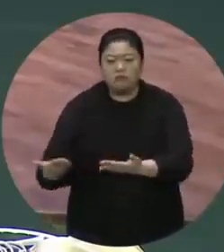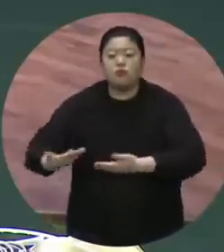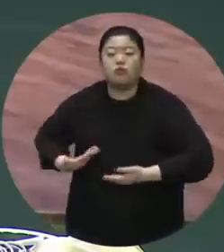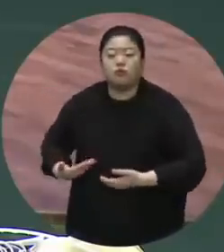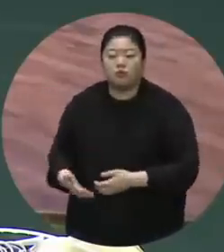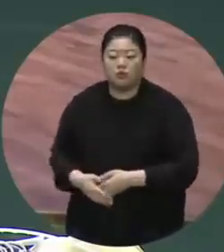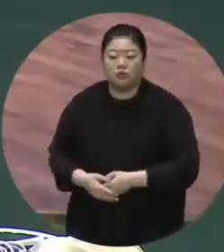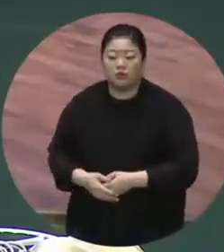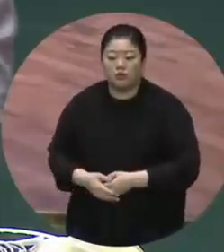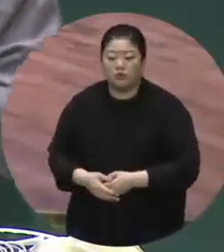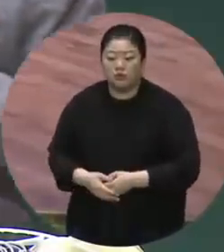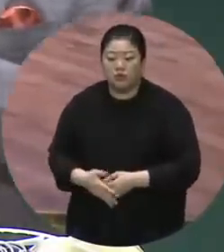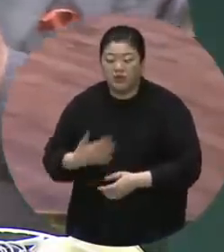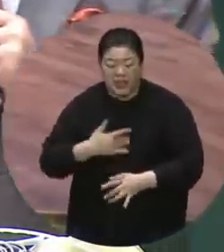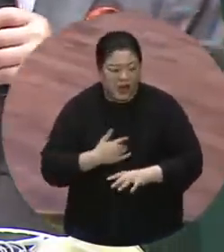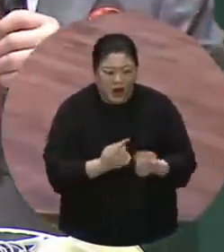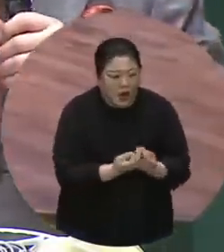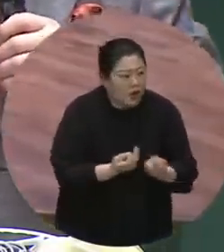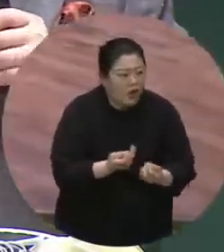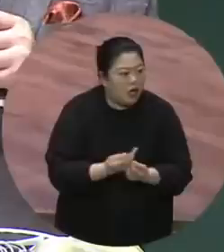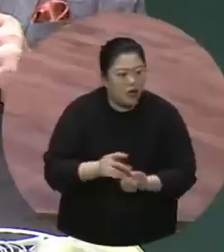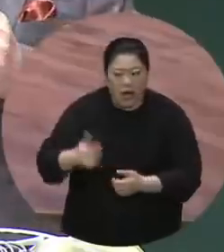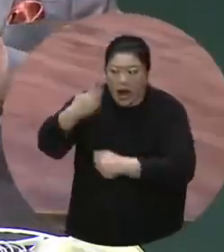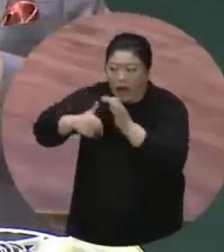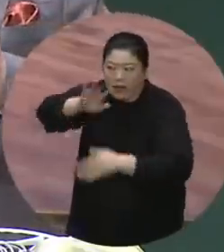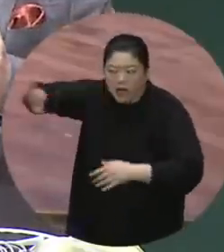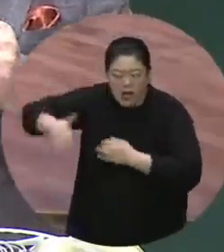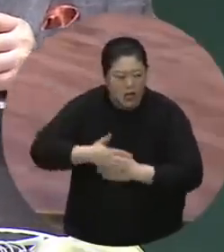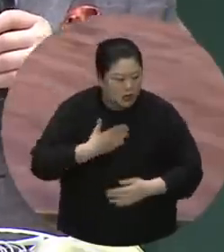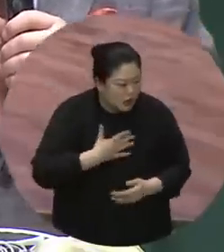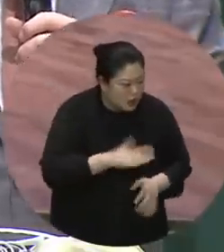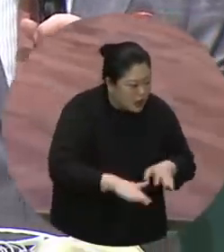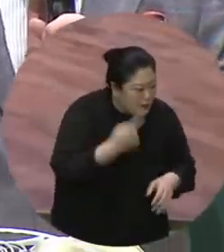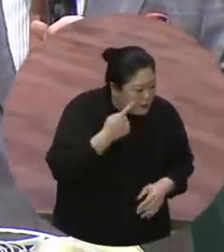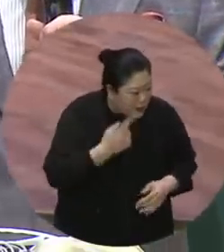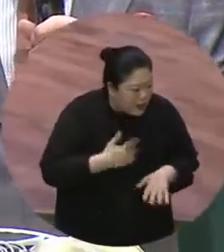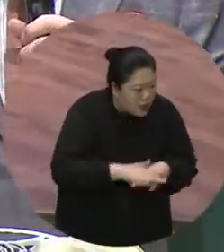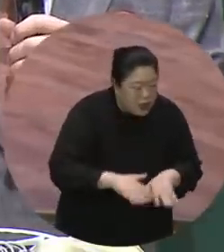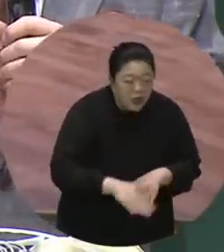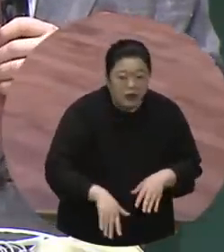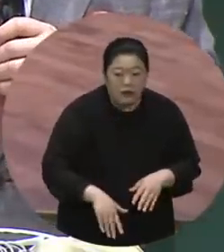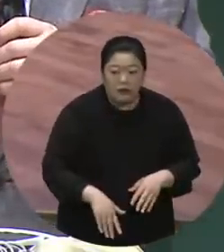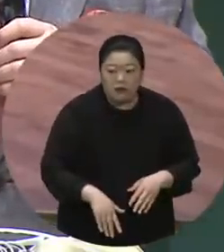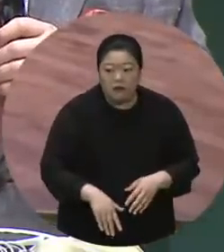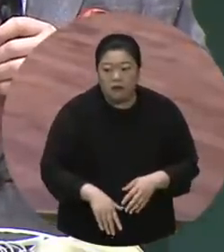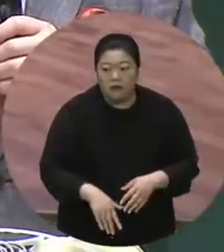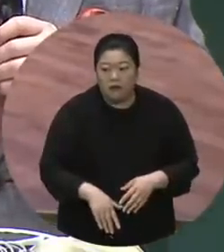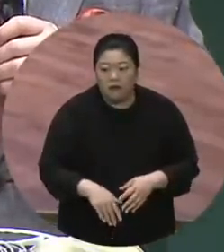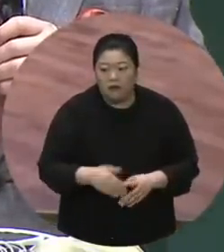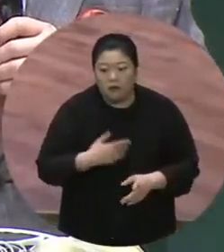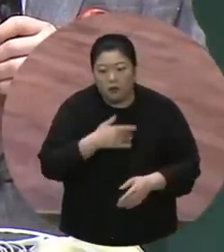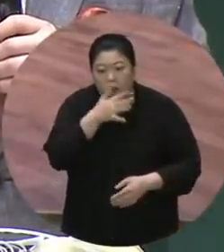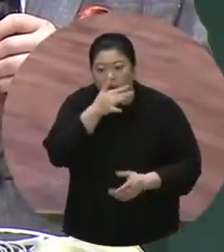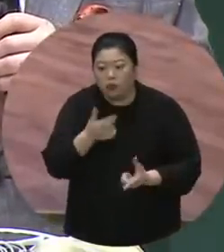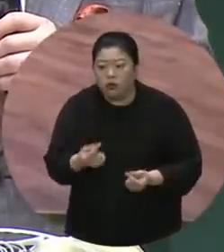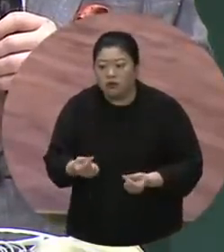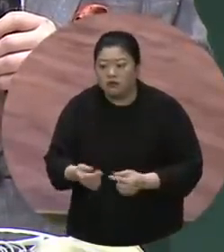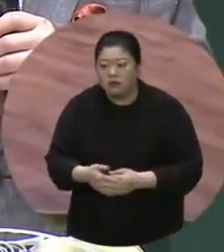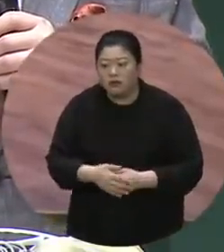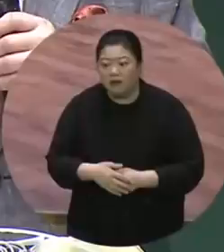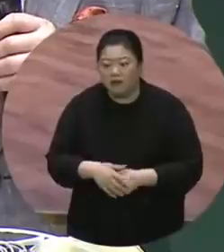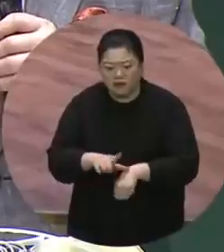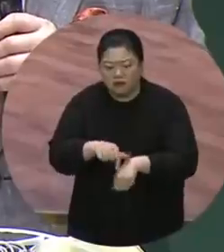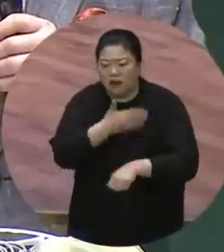다 막아주세요. 어려움을. 억울한 거 다 해결해 주세요. 바보같이 당하는 것 같습니까?